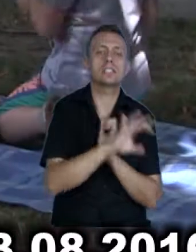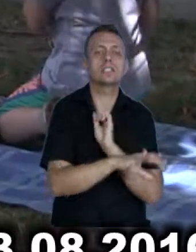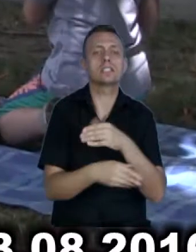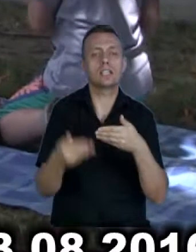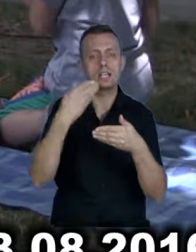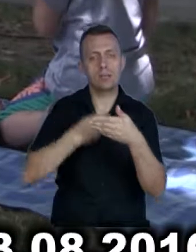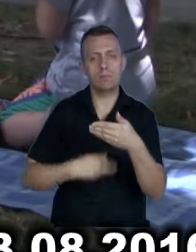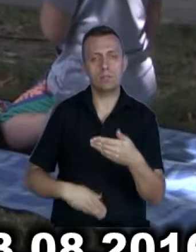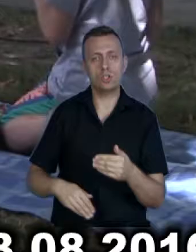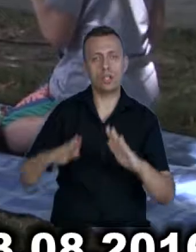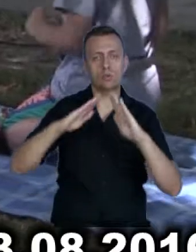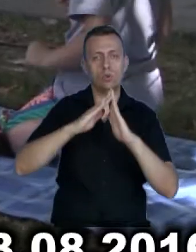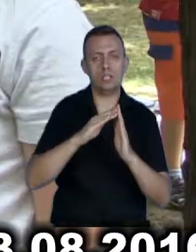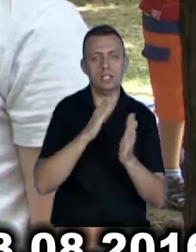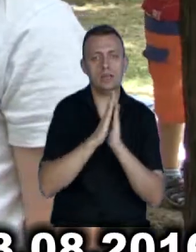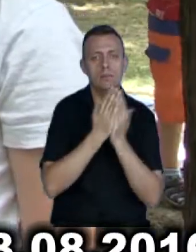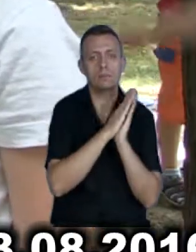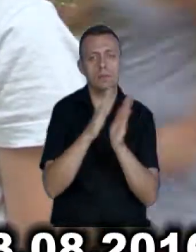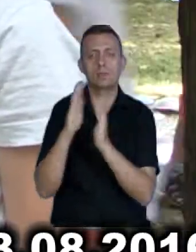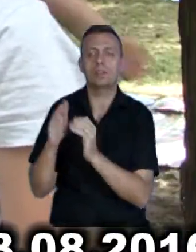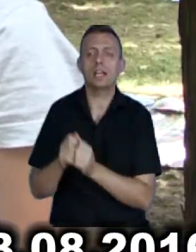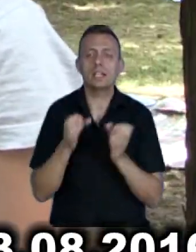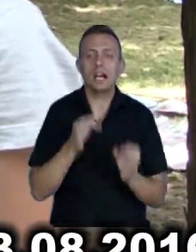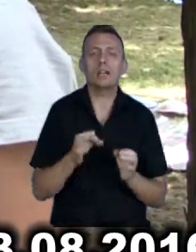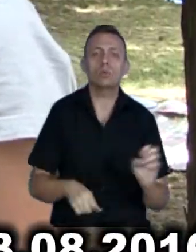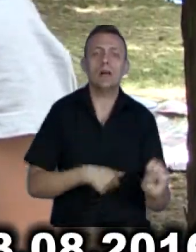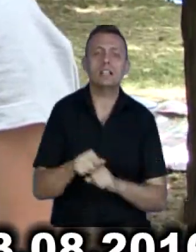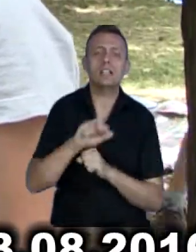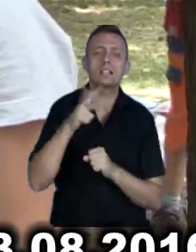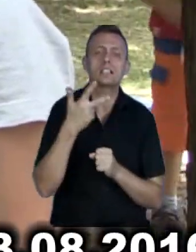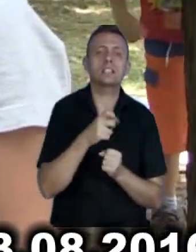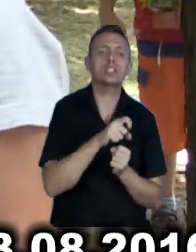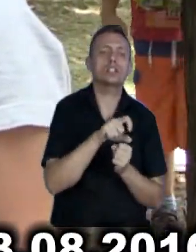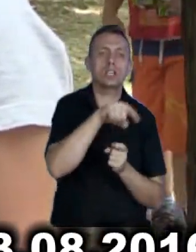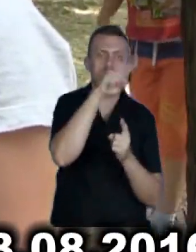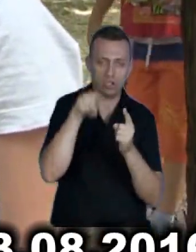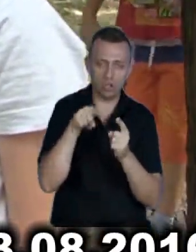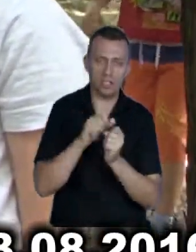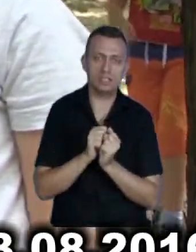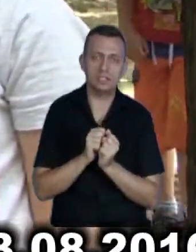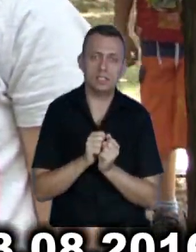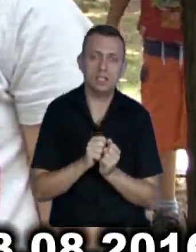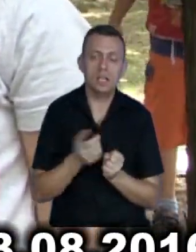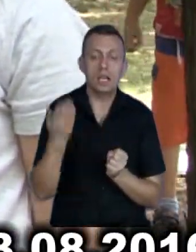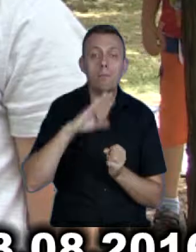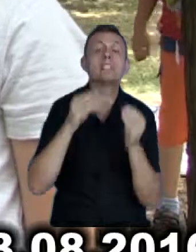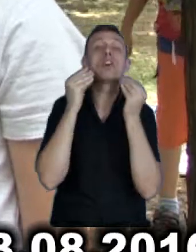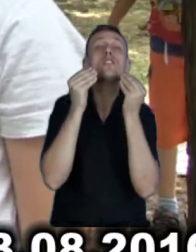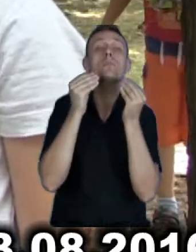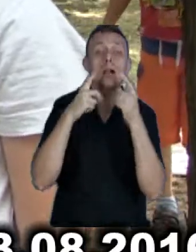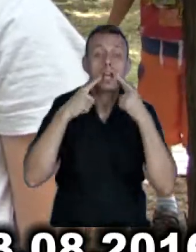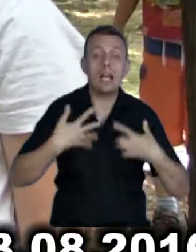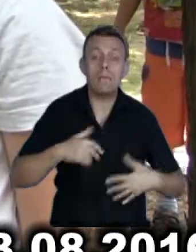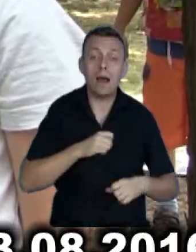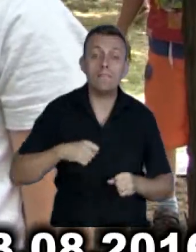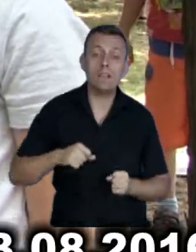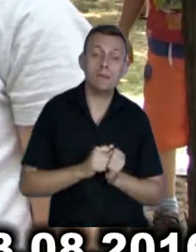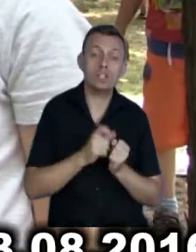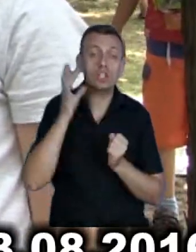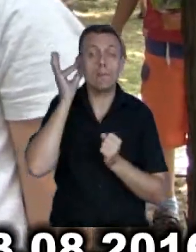tym tematem, który był poruszany właśnie w wybranym fragmencie, no i oczywiście prace plastyczne, które ozdabiają